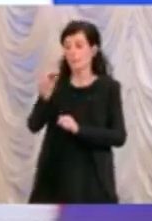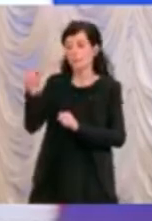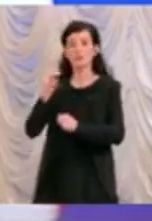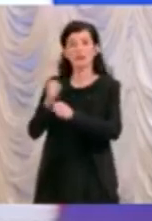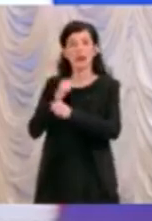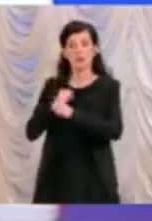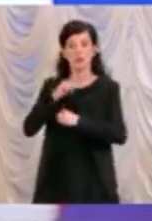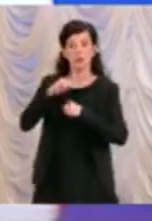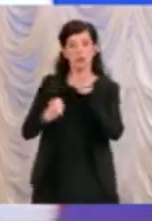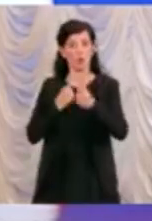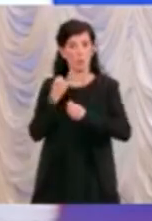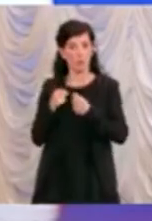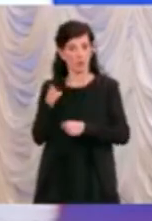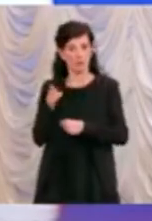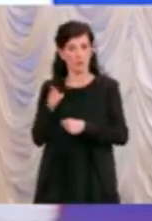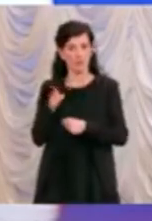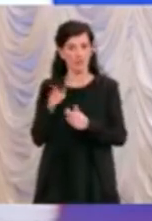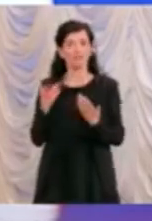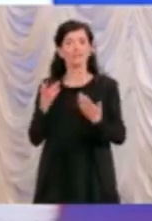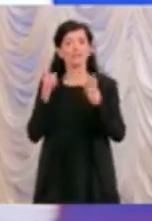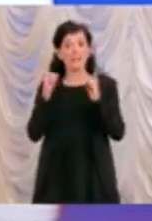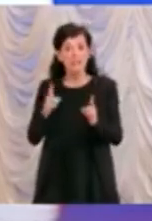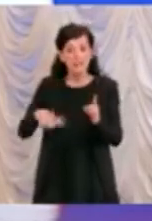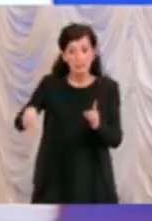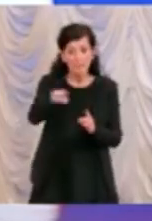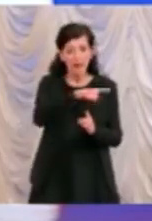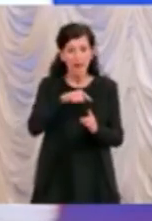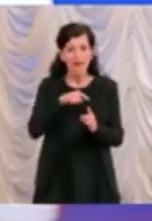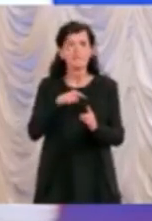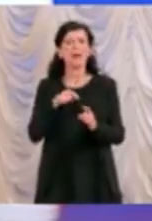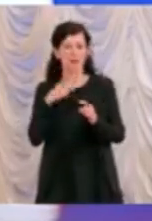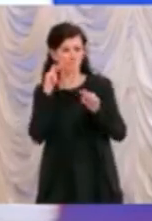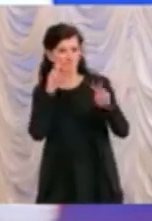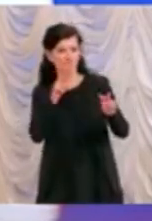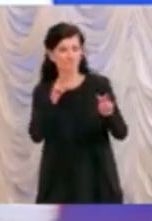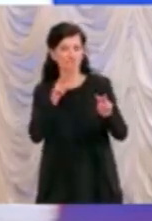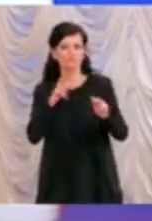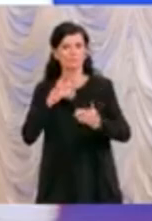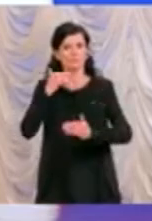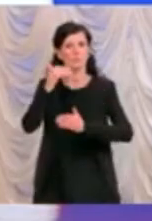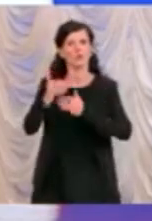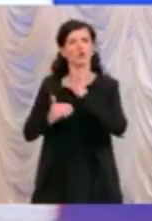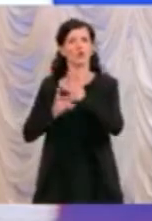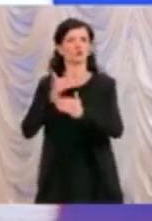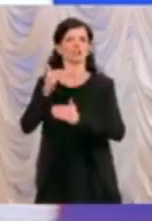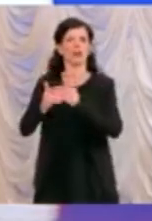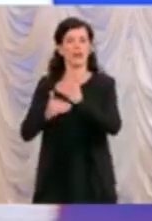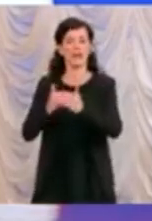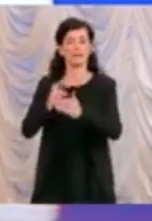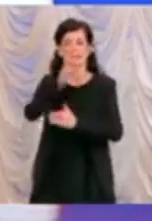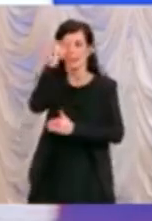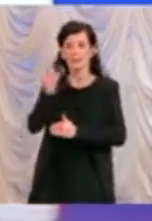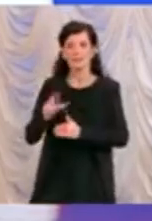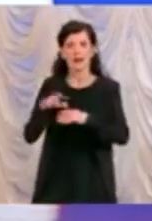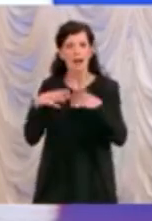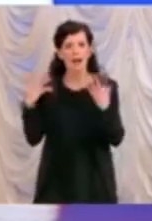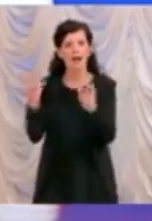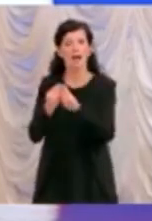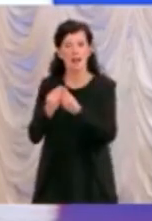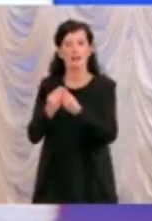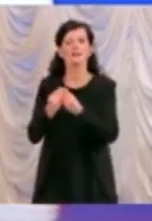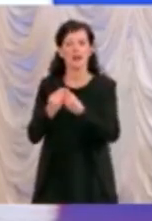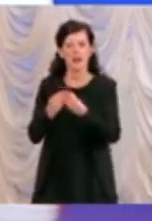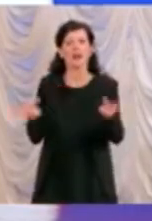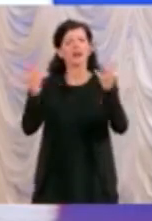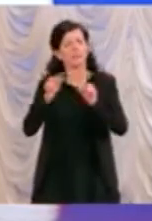se tutto potrà procedere ed il sistema produttivo potrà riavviarsi a pieno regime in condizioni di